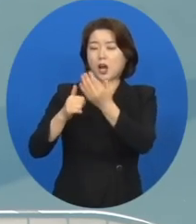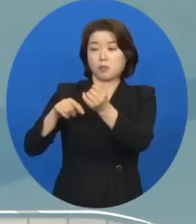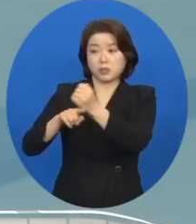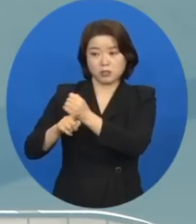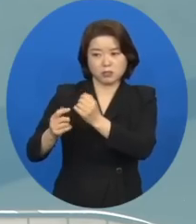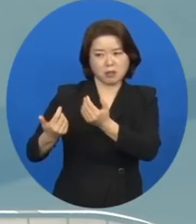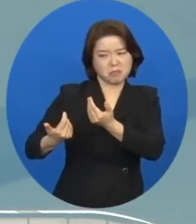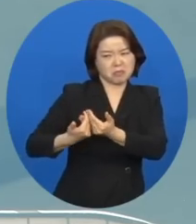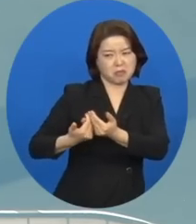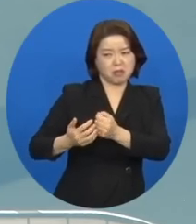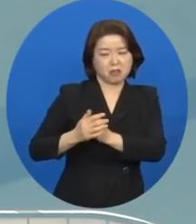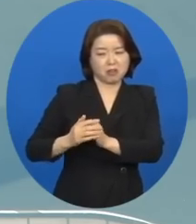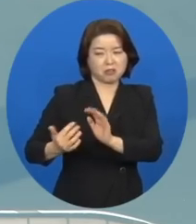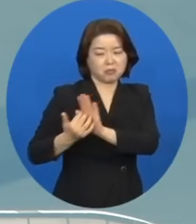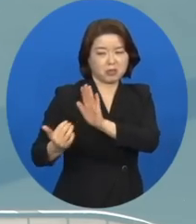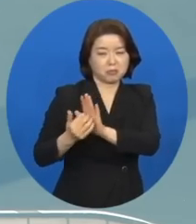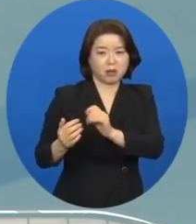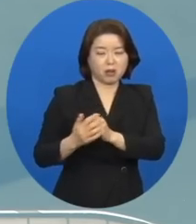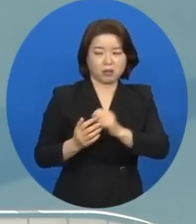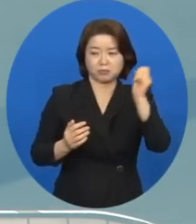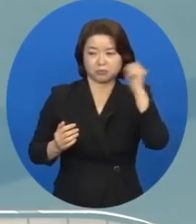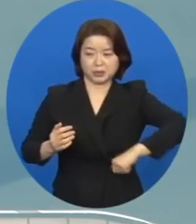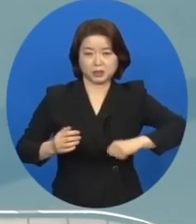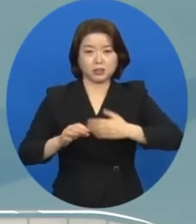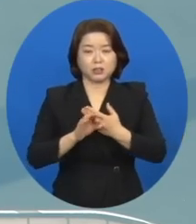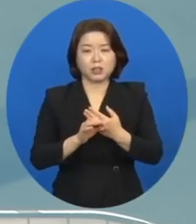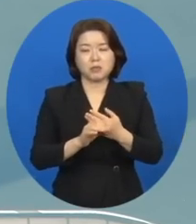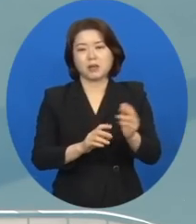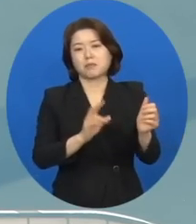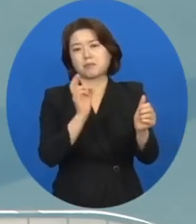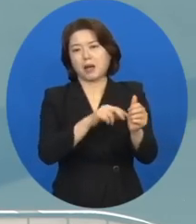거역하고 불순종한다면 반역자가 될 수밖에